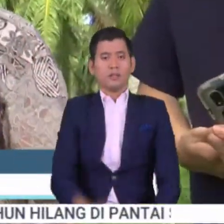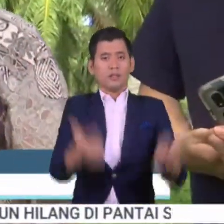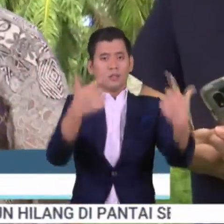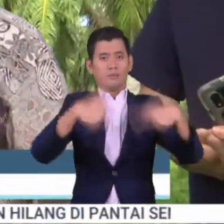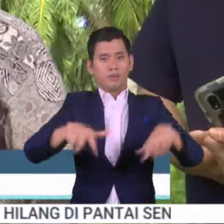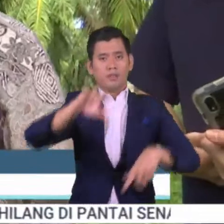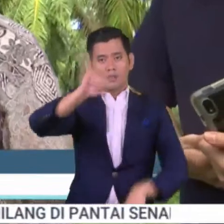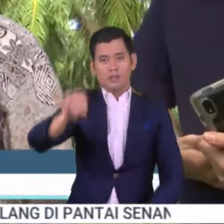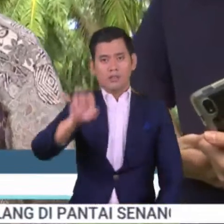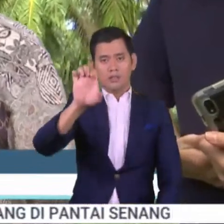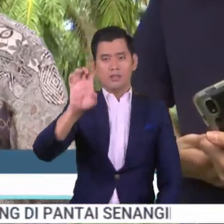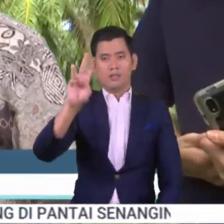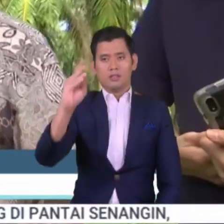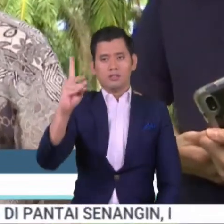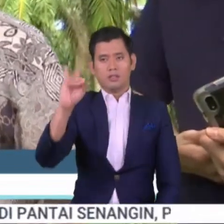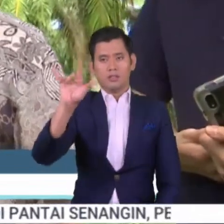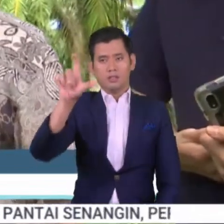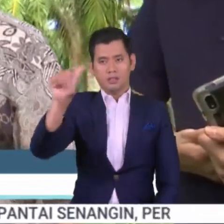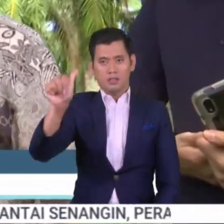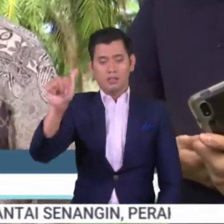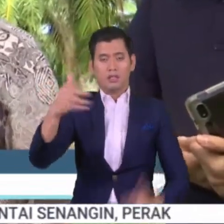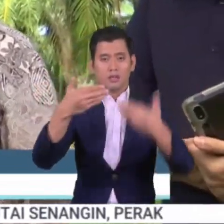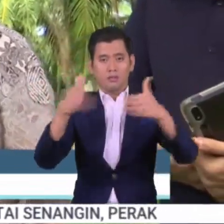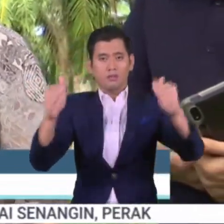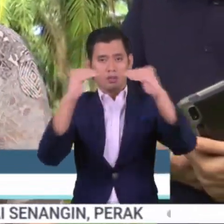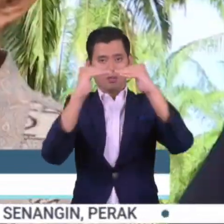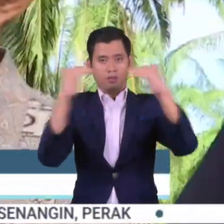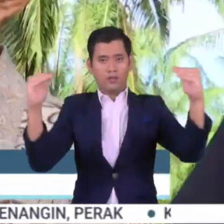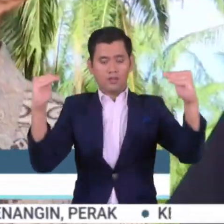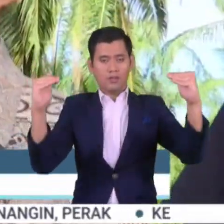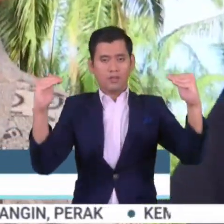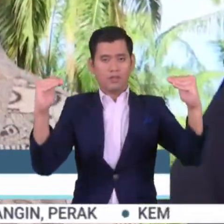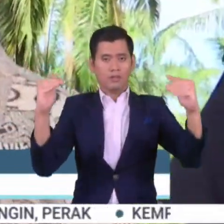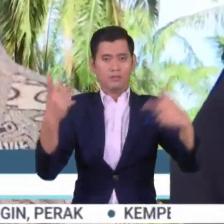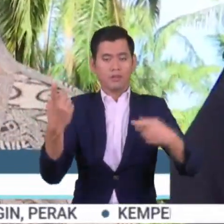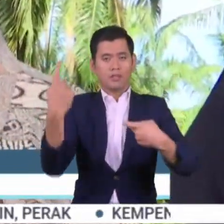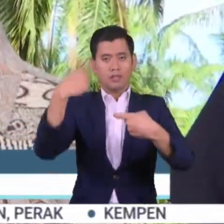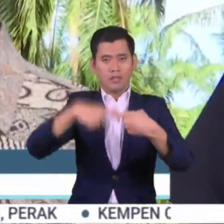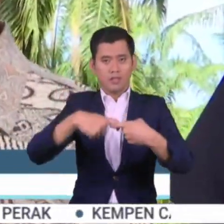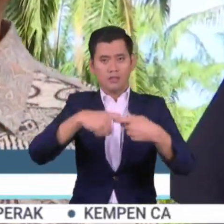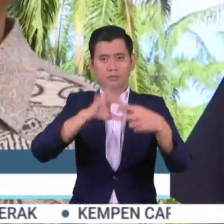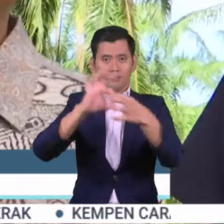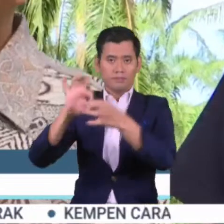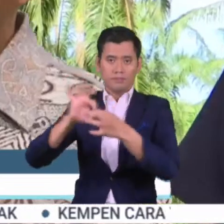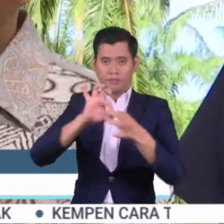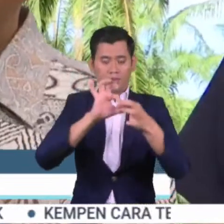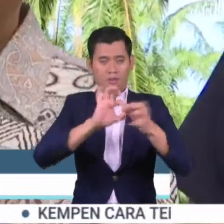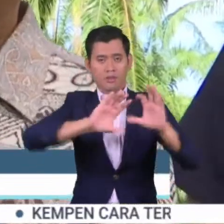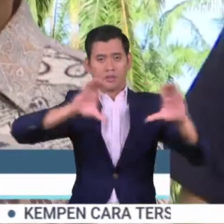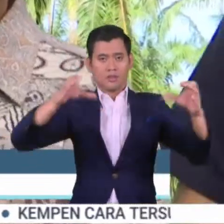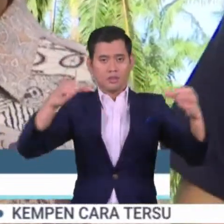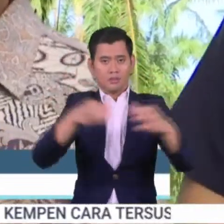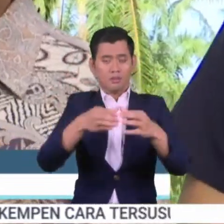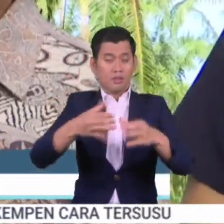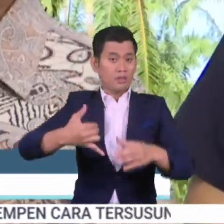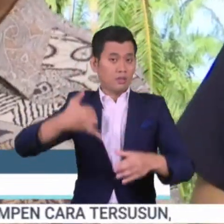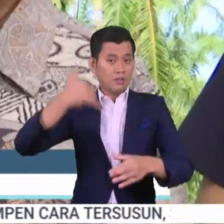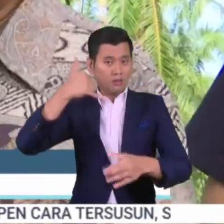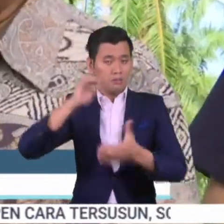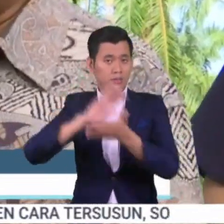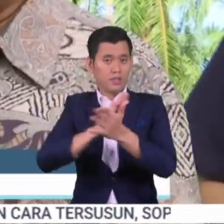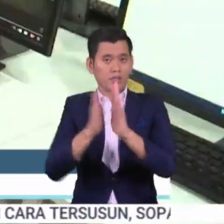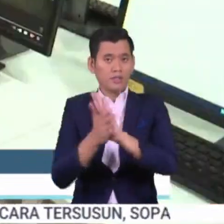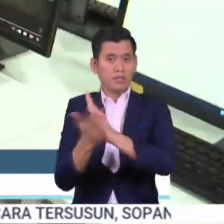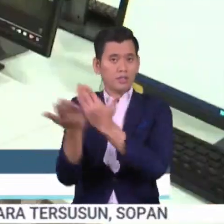Pelaksanaan jendela membuka satu lagi fasa dalam aspek kesaling hubungan. Komponen telekomunikasi menjadi